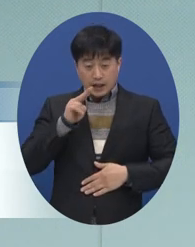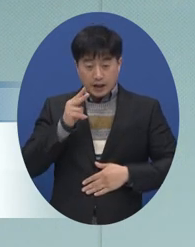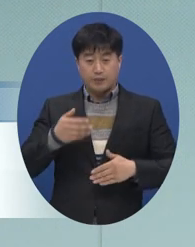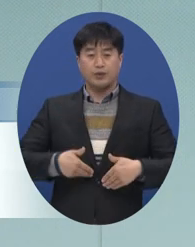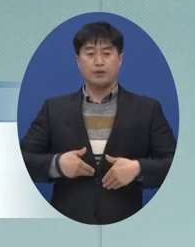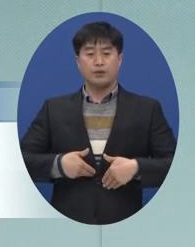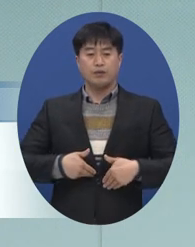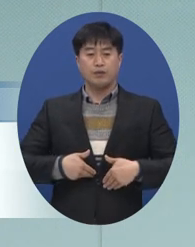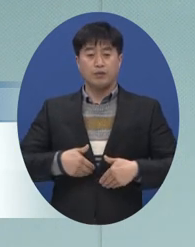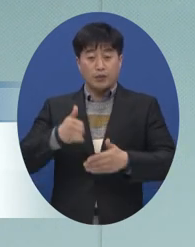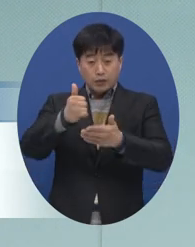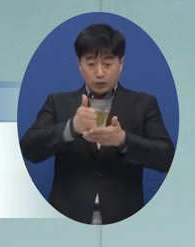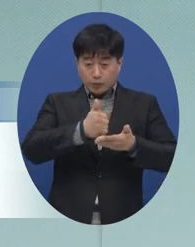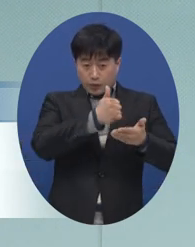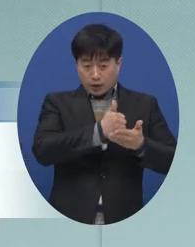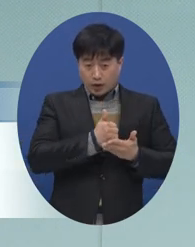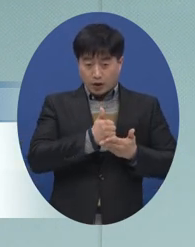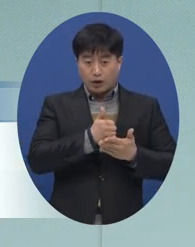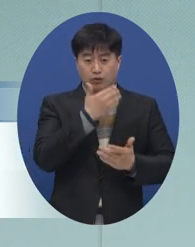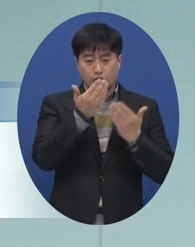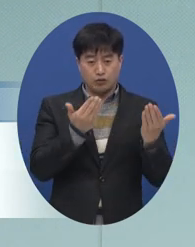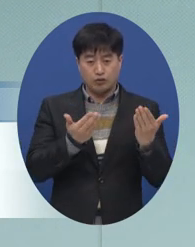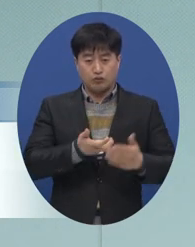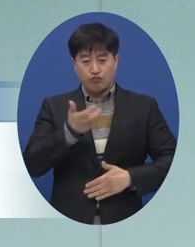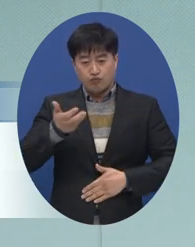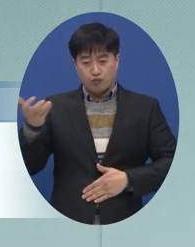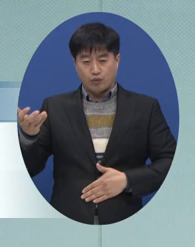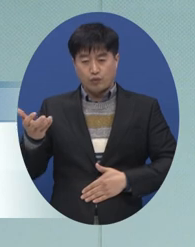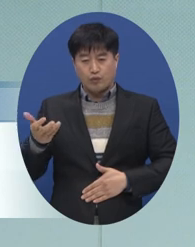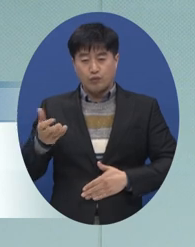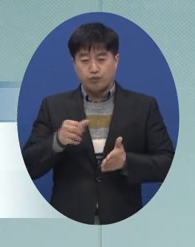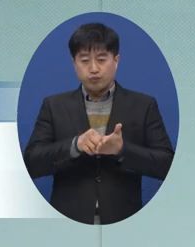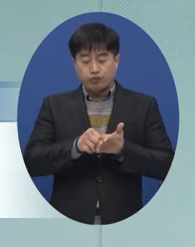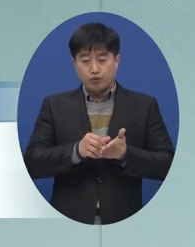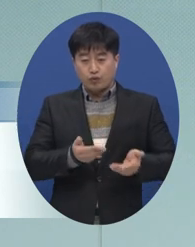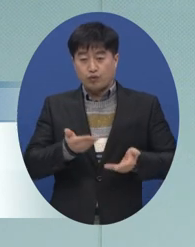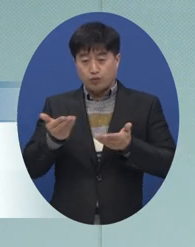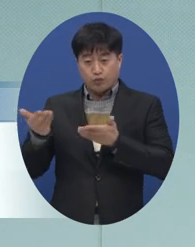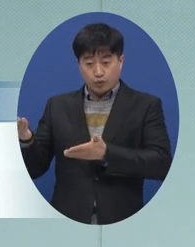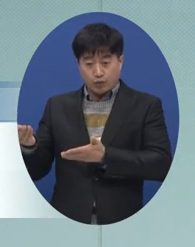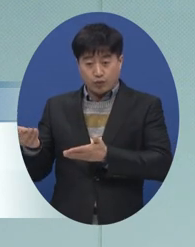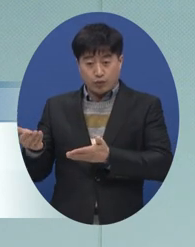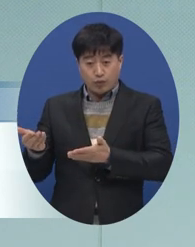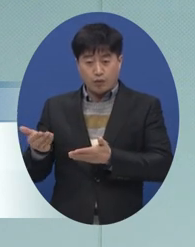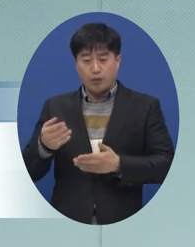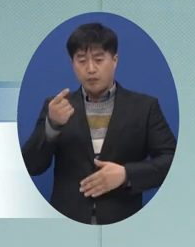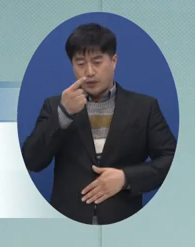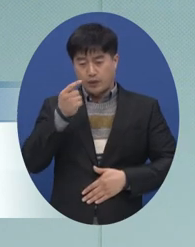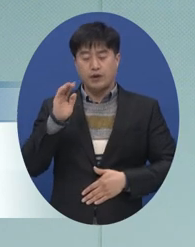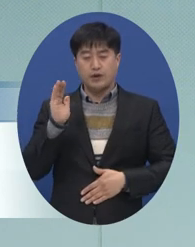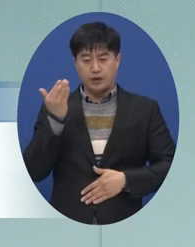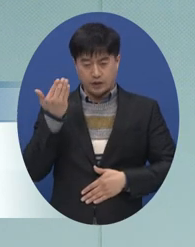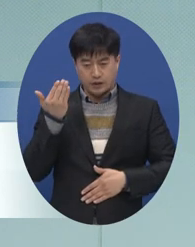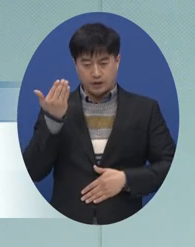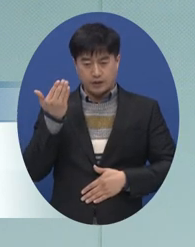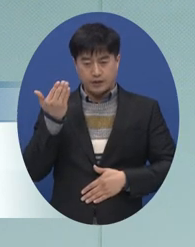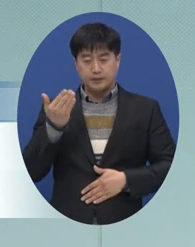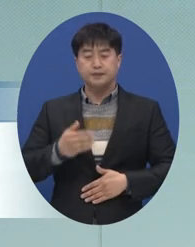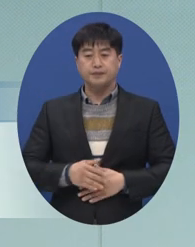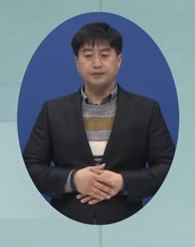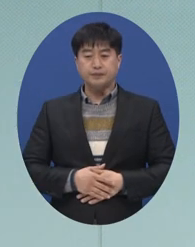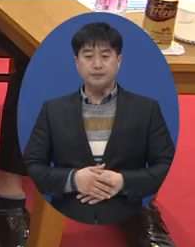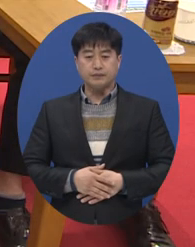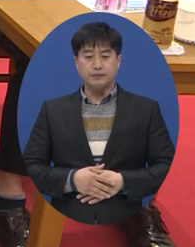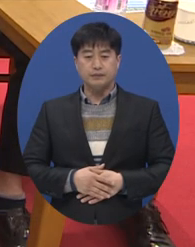되고 또 뭐 예를 들면 접객이나 전시나 유통이나 또는 뭐 상품 조달이나 이런 거 사실